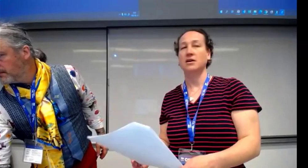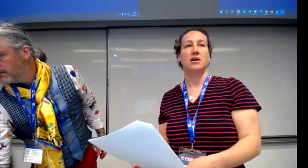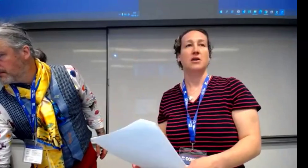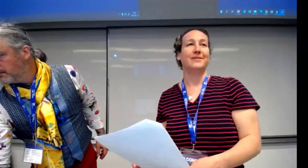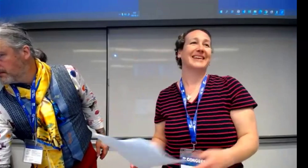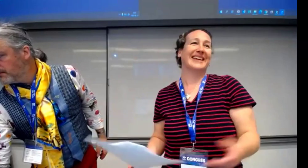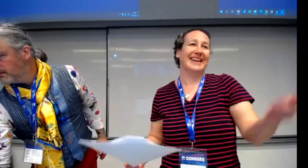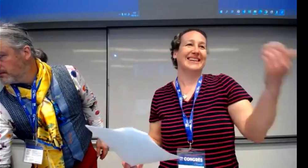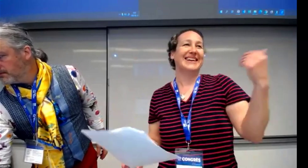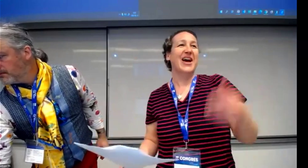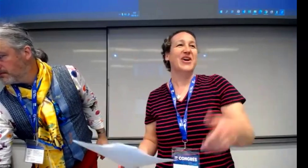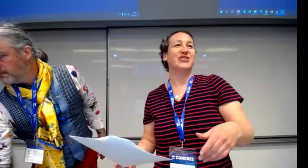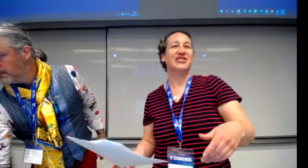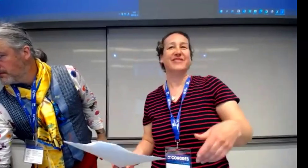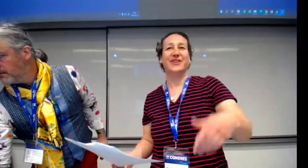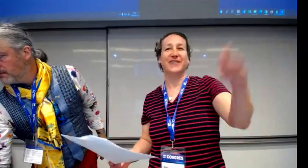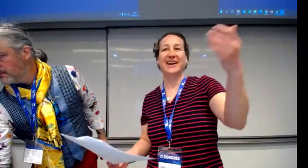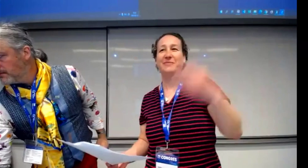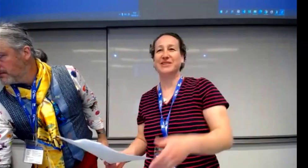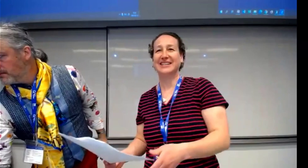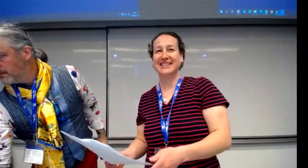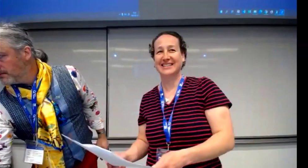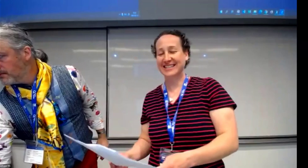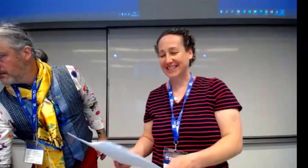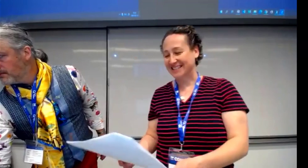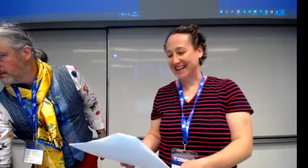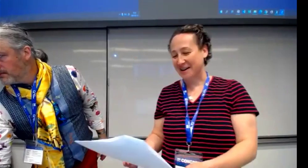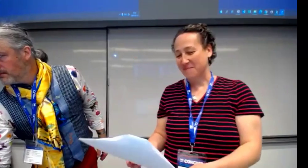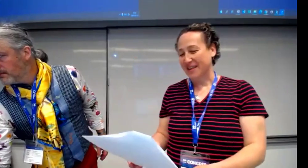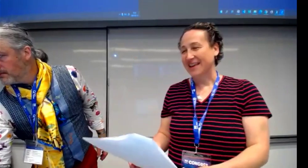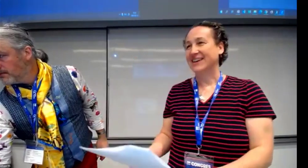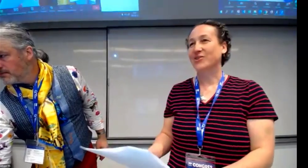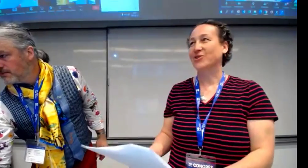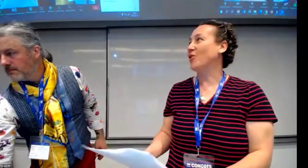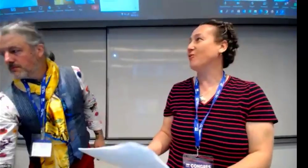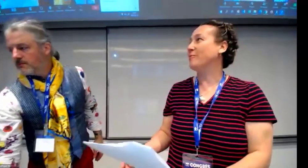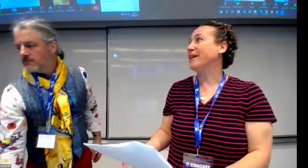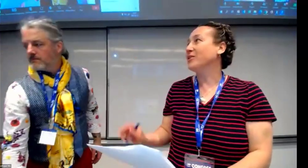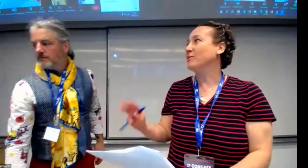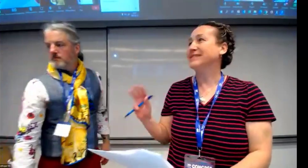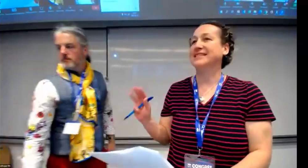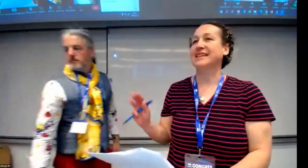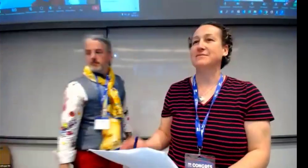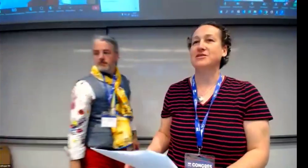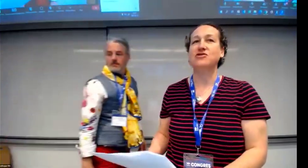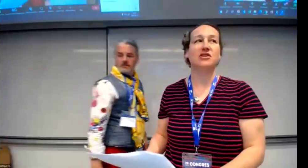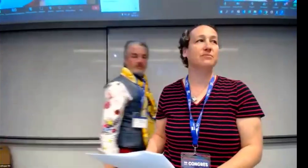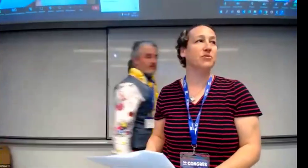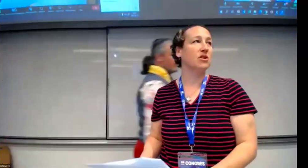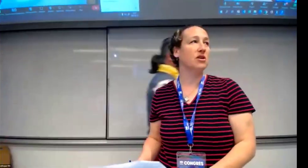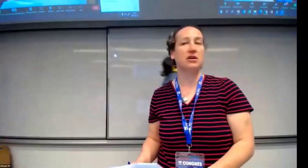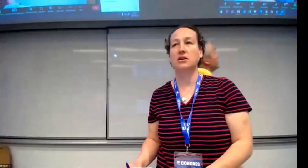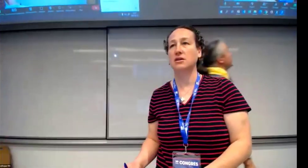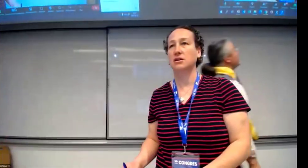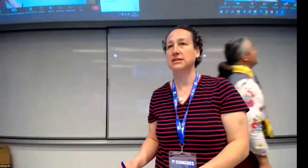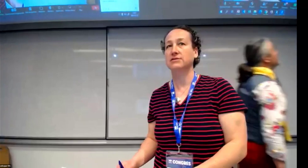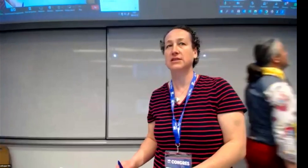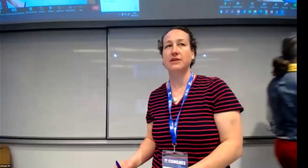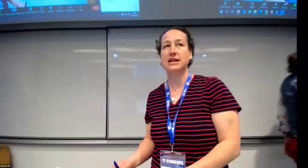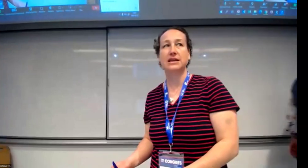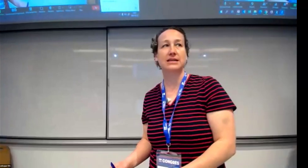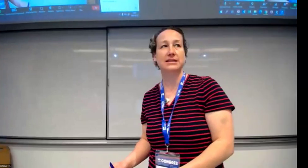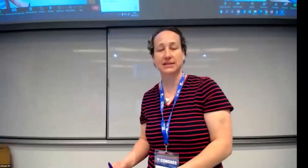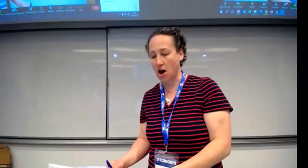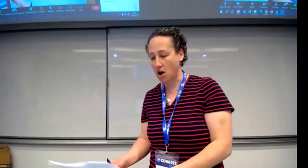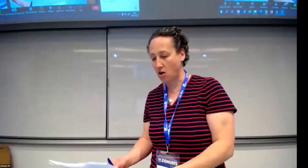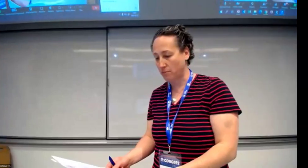dernières. Je t'ai fait faire un peu d'exercice, Cynthia. Donc, on va prendre 5 minutes pour si vous